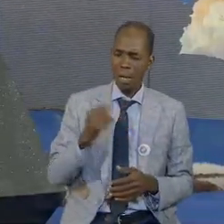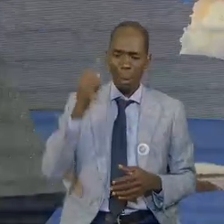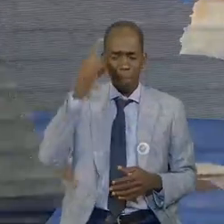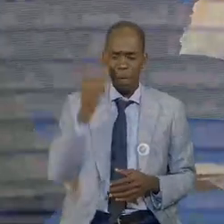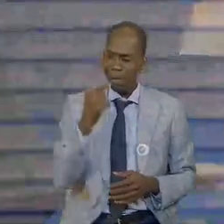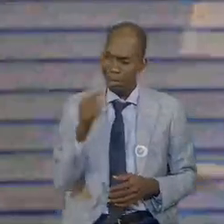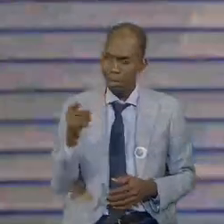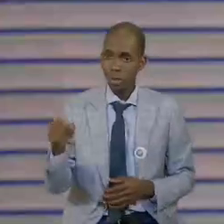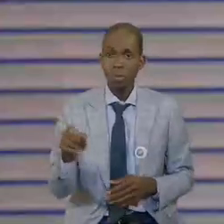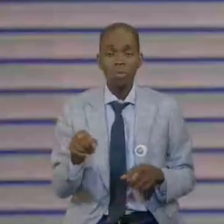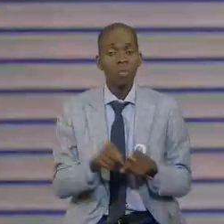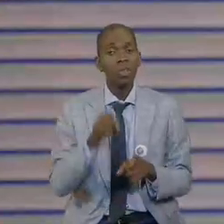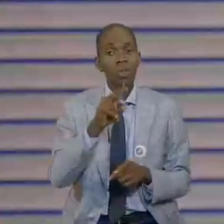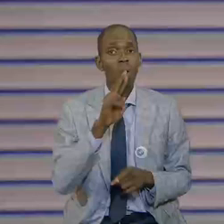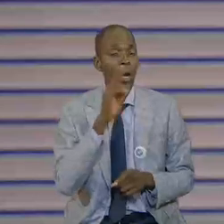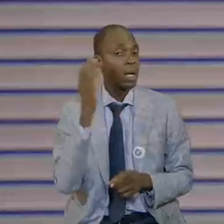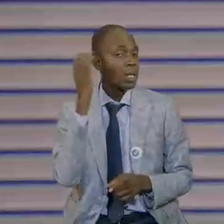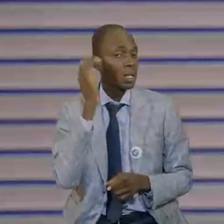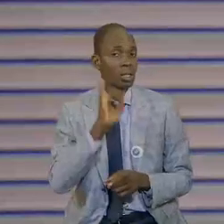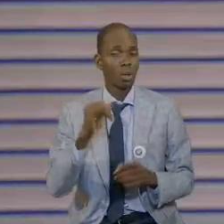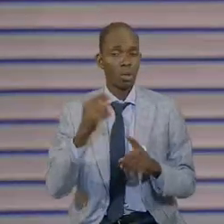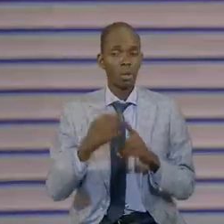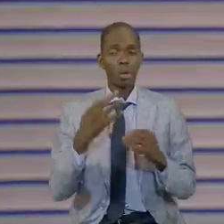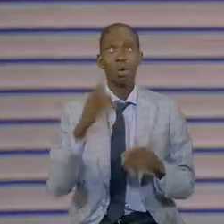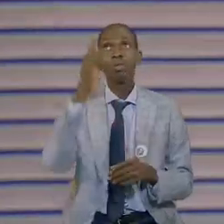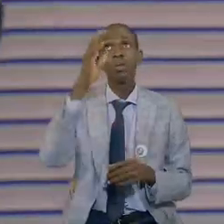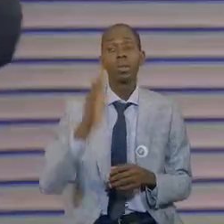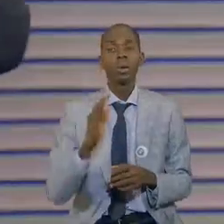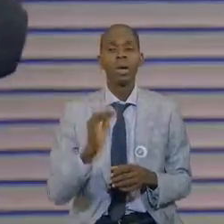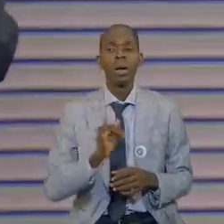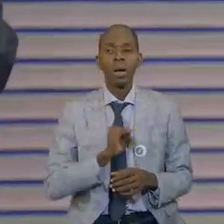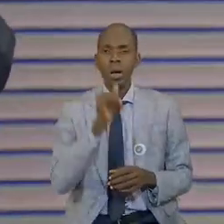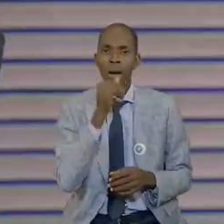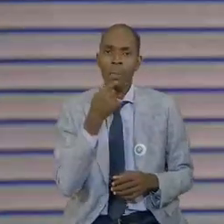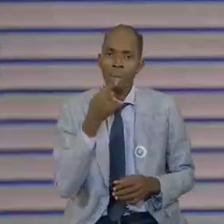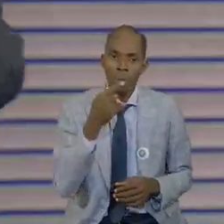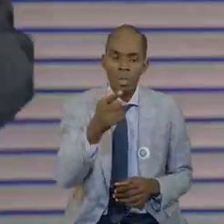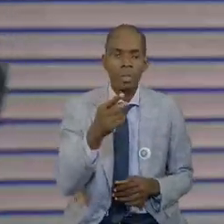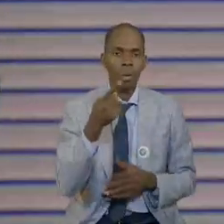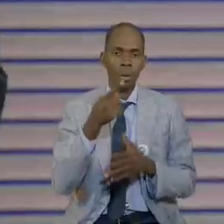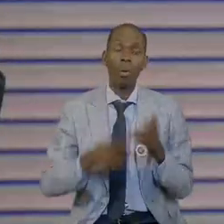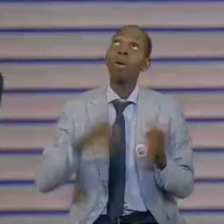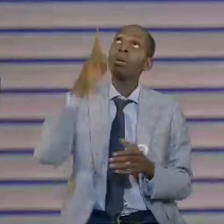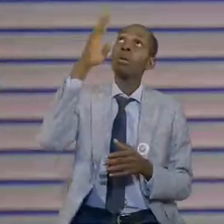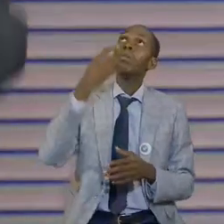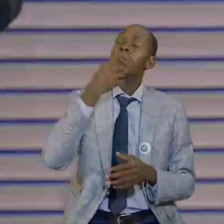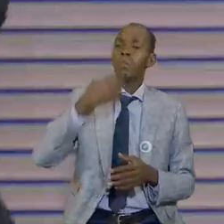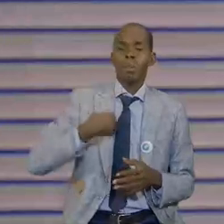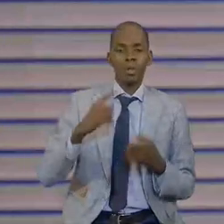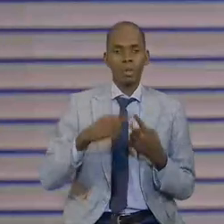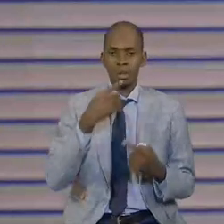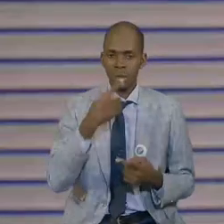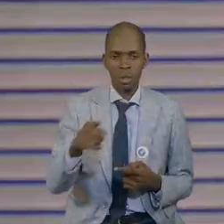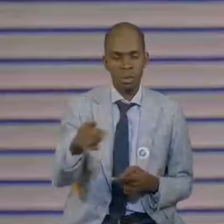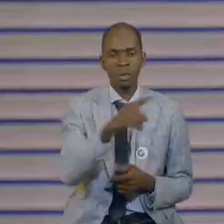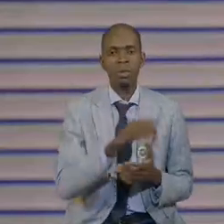we are hearing the word of God, aujourd'hui, comme nous écoutons la parole de Dieu, I'm telling you what God said I should tell you. Je te dis ce que Dieu m'a demandé de